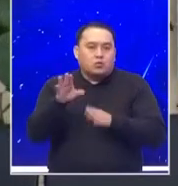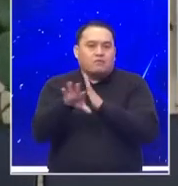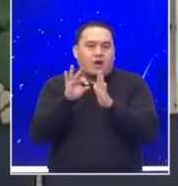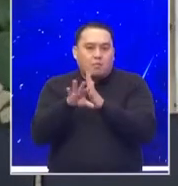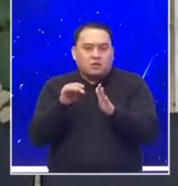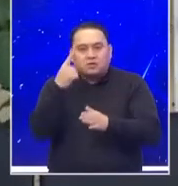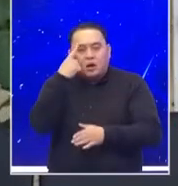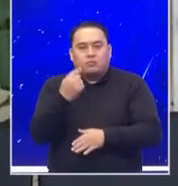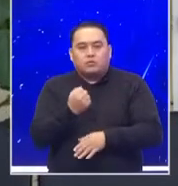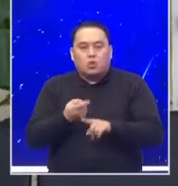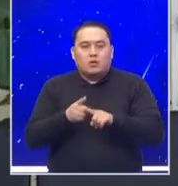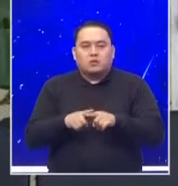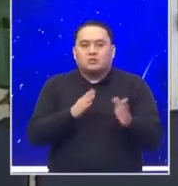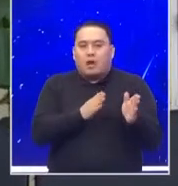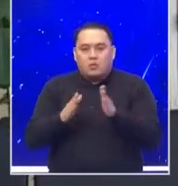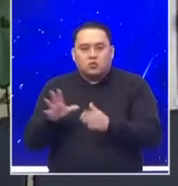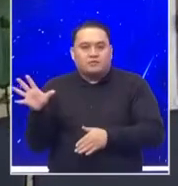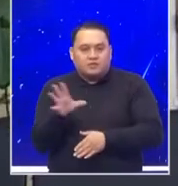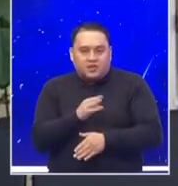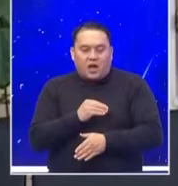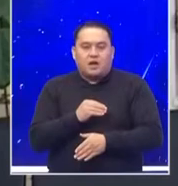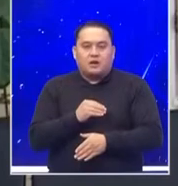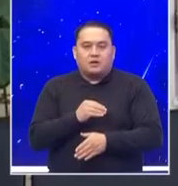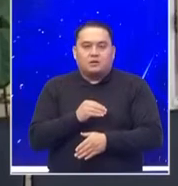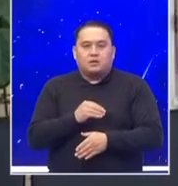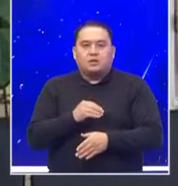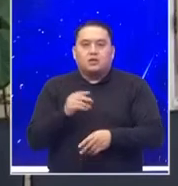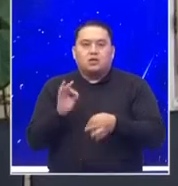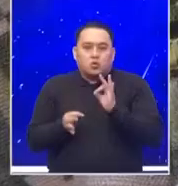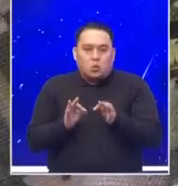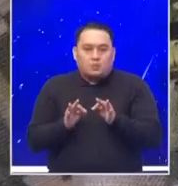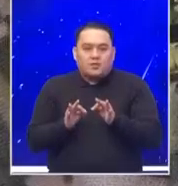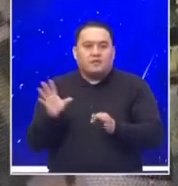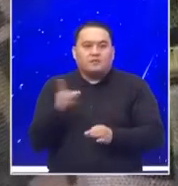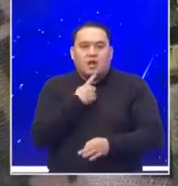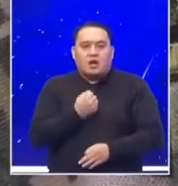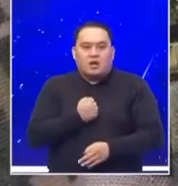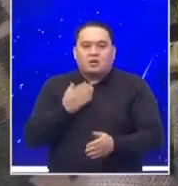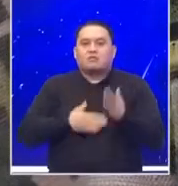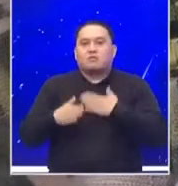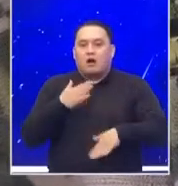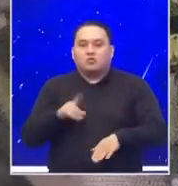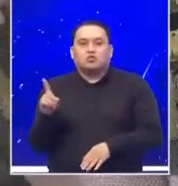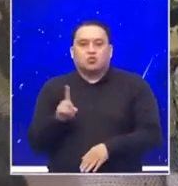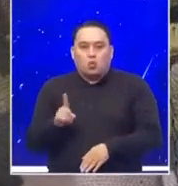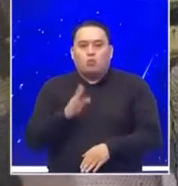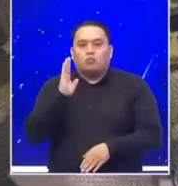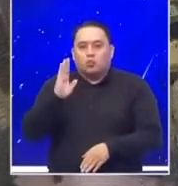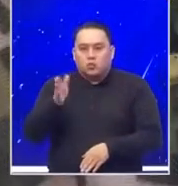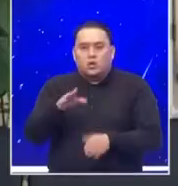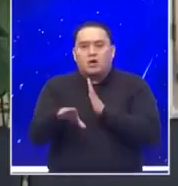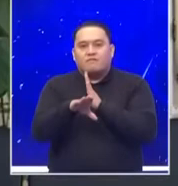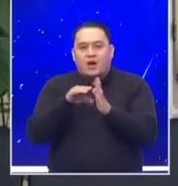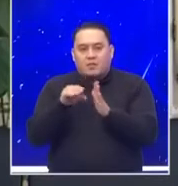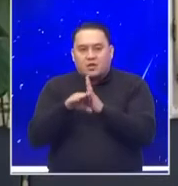депутатов с соблюдением всех санитарных норм все солдаты рады тому что будут голосовать